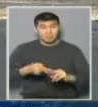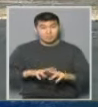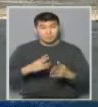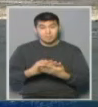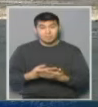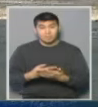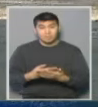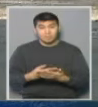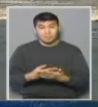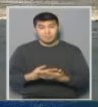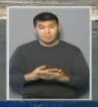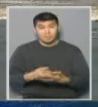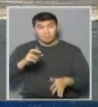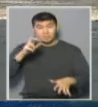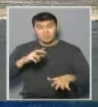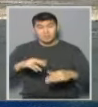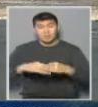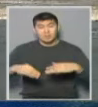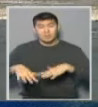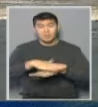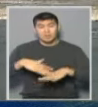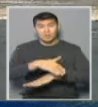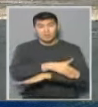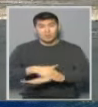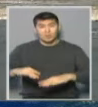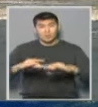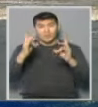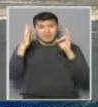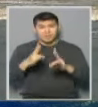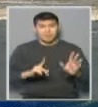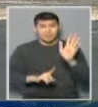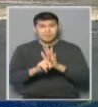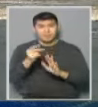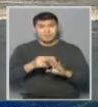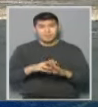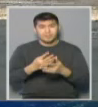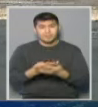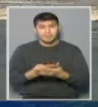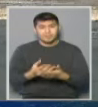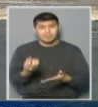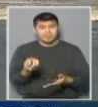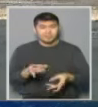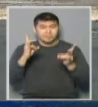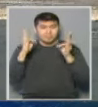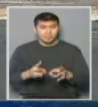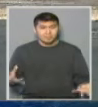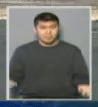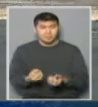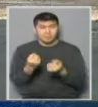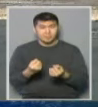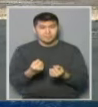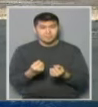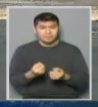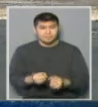яғни осы елді мекенді тұрғындарының жол көлік оқиғаларының алдын алу мақсатында және де төтенше жағдайлардың алдын алу